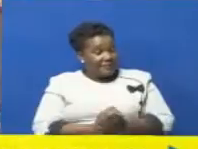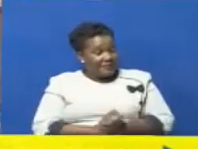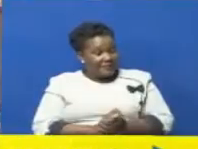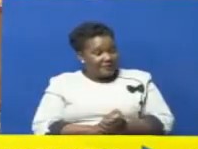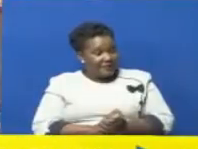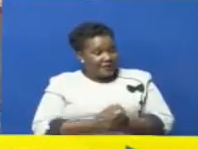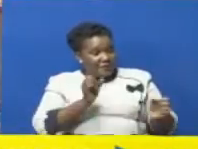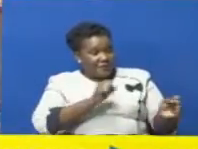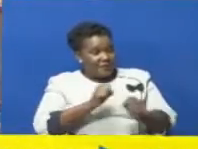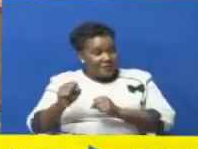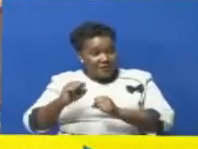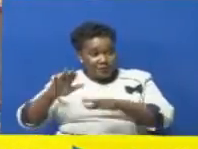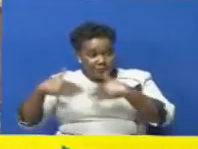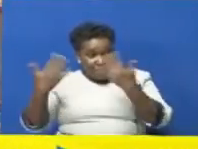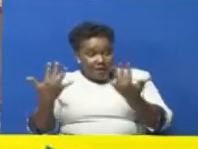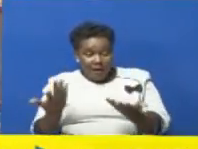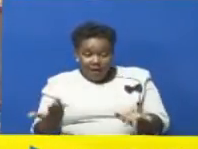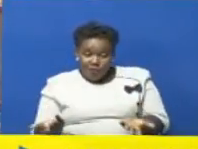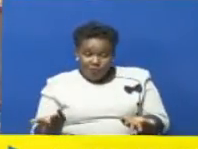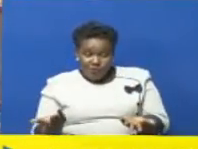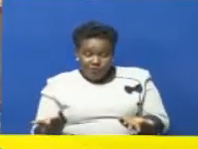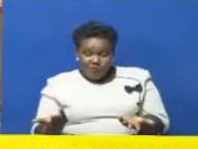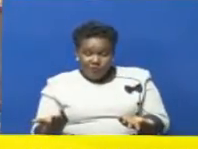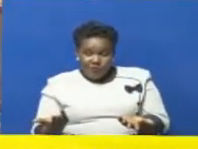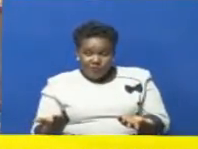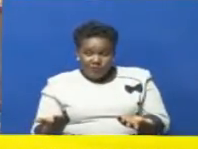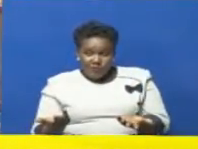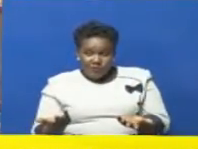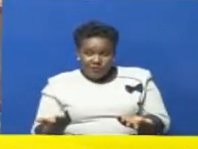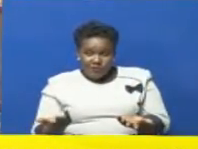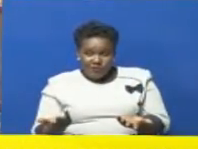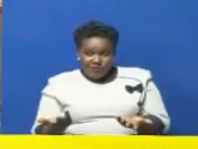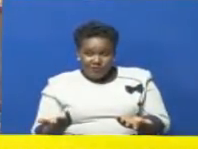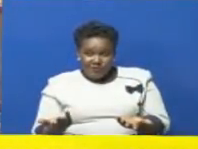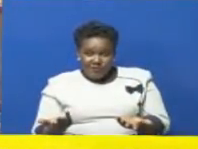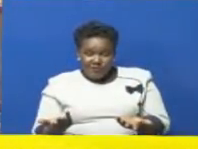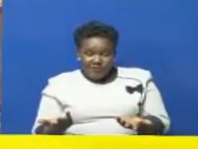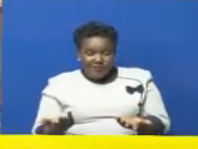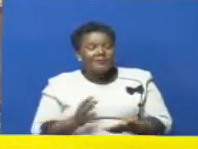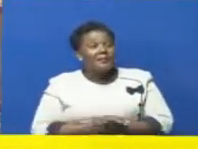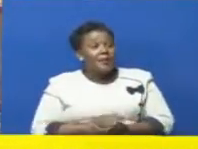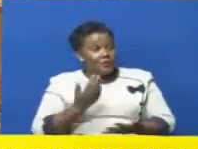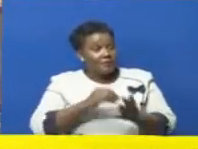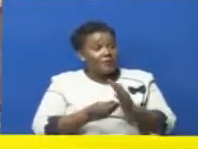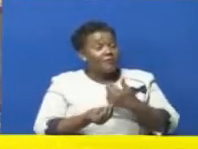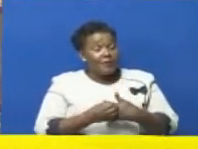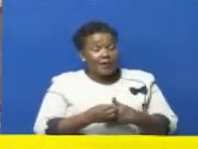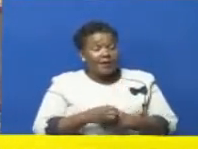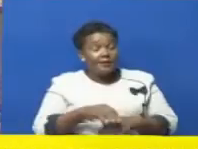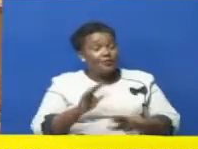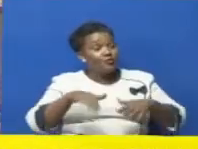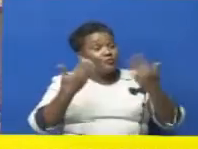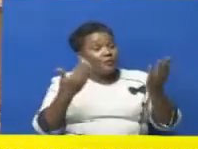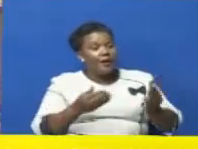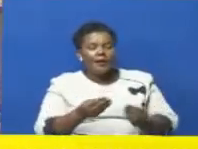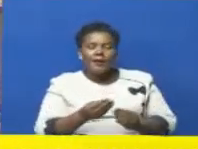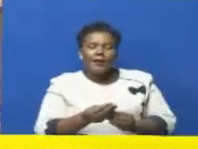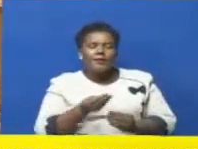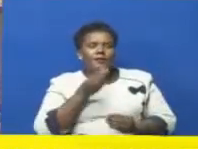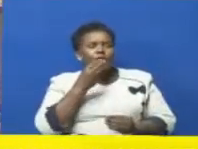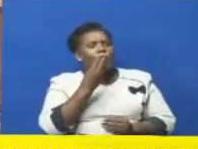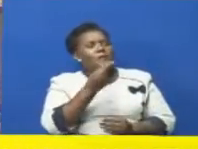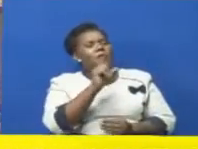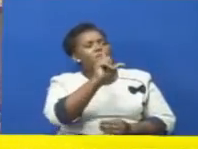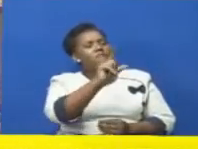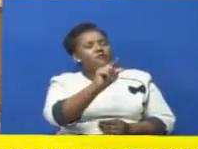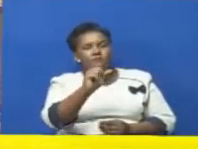tukuhamishie Sumbawanga ili kule inaonekana maisha rahisi sana, vyakula vyote bei ya chini